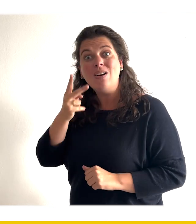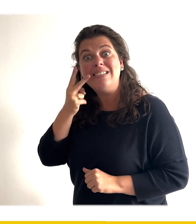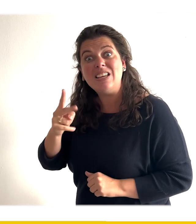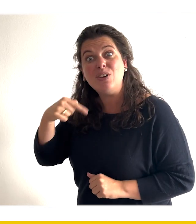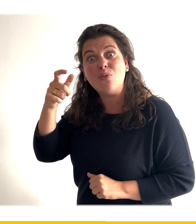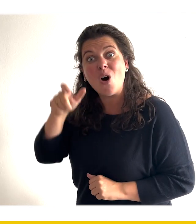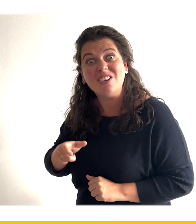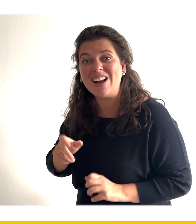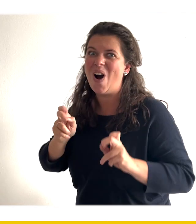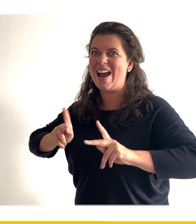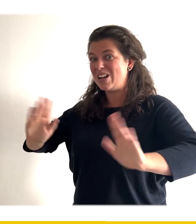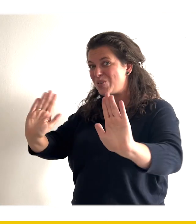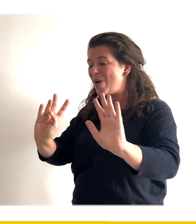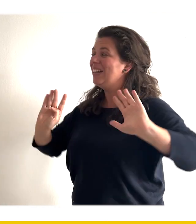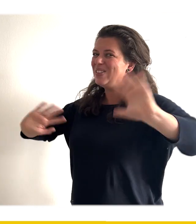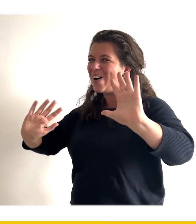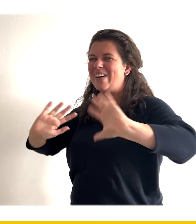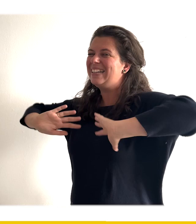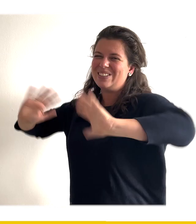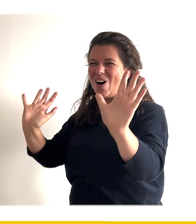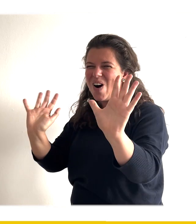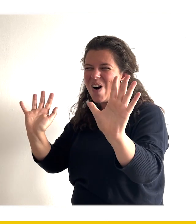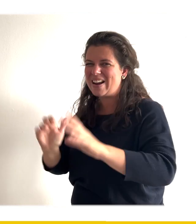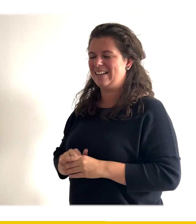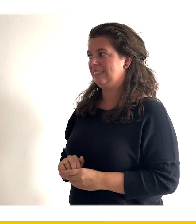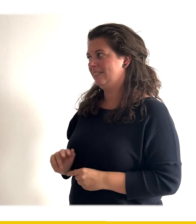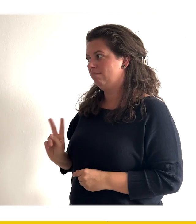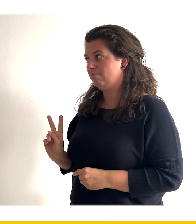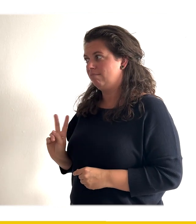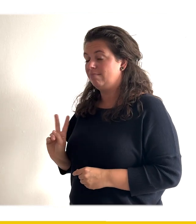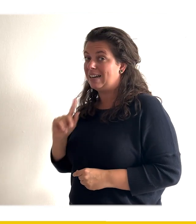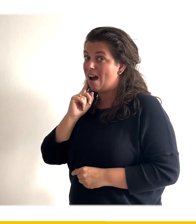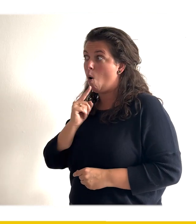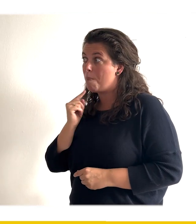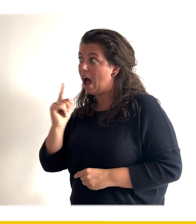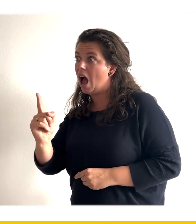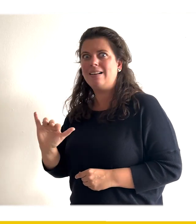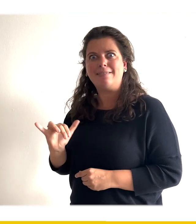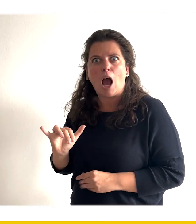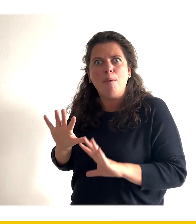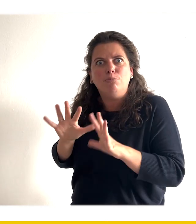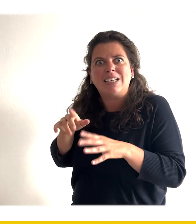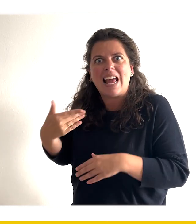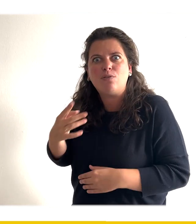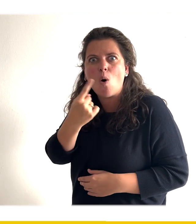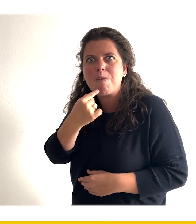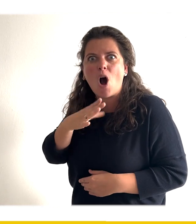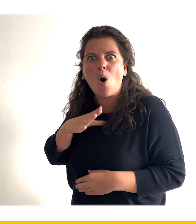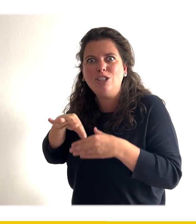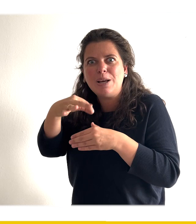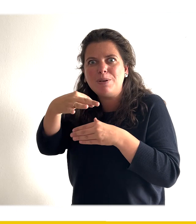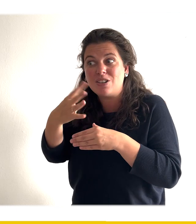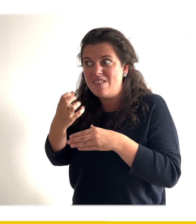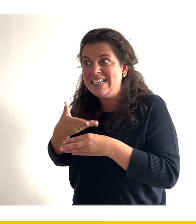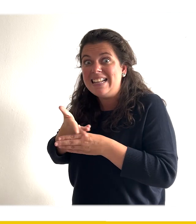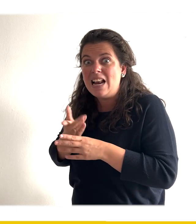week weer. Doei, doei. Zullen we naar open gaan? Onze eigen open gaan? Ja, misschien heeft hij ook wel lekkere chipjes die hij wil delen met ons. Heb je nog